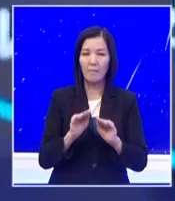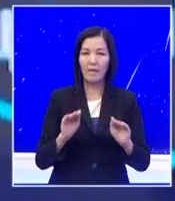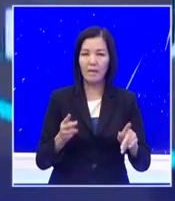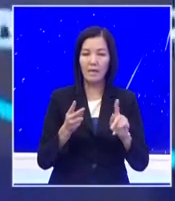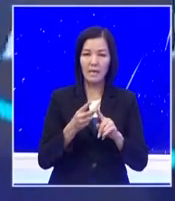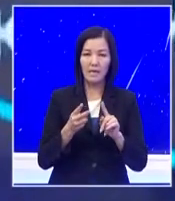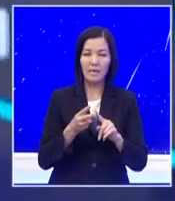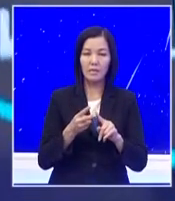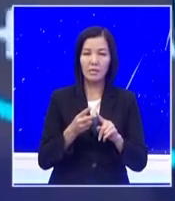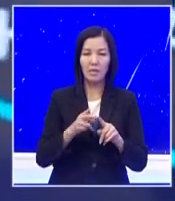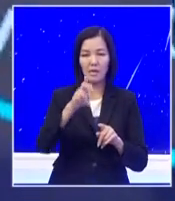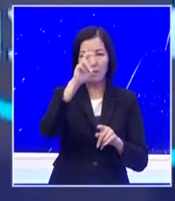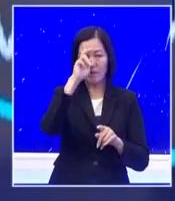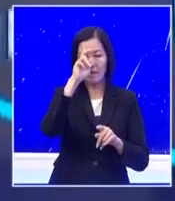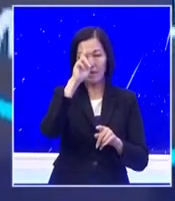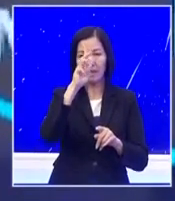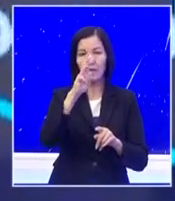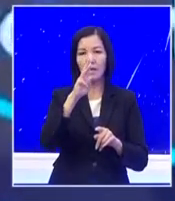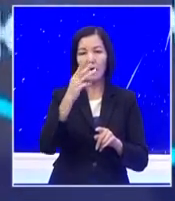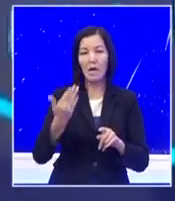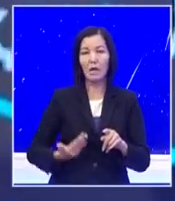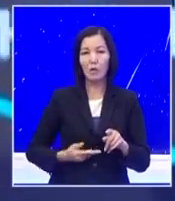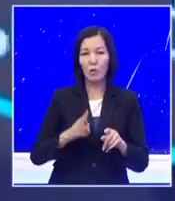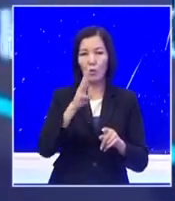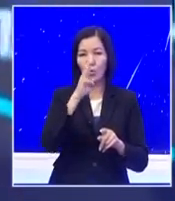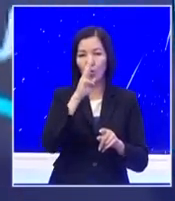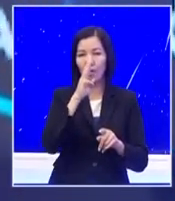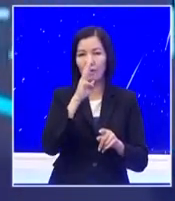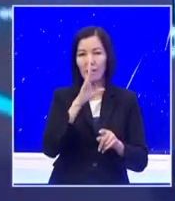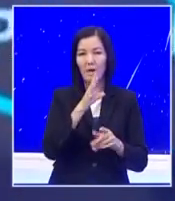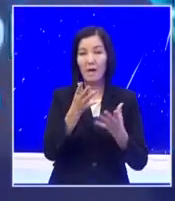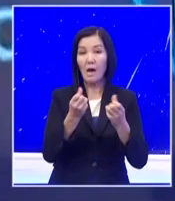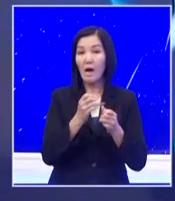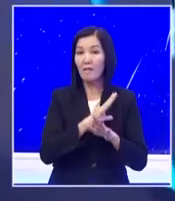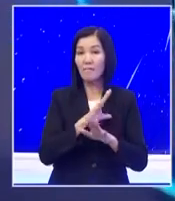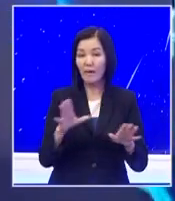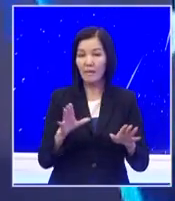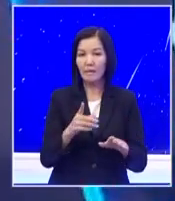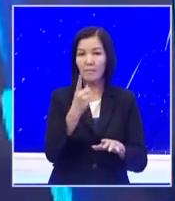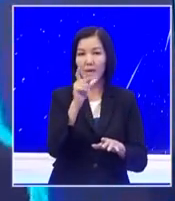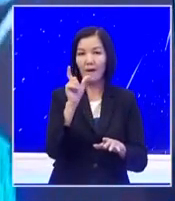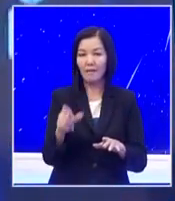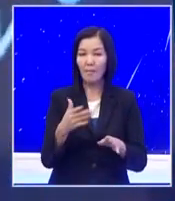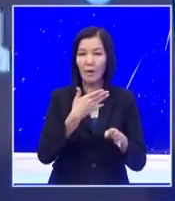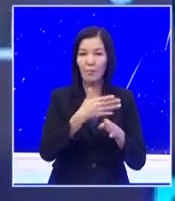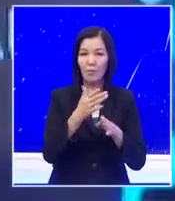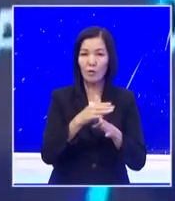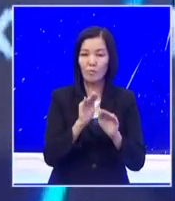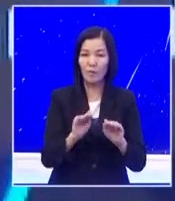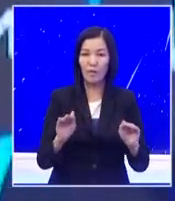Екінші, мемлекеттік атаулы әлеметтік көмек алмайтын жан басына шаққандағы